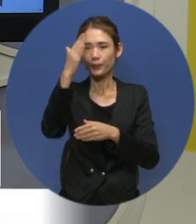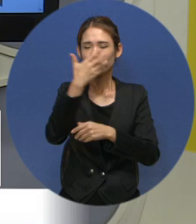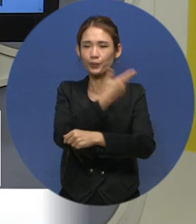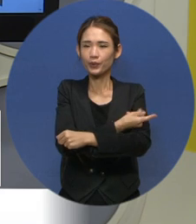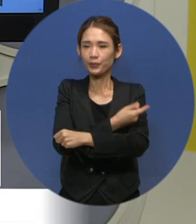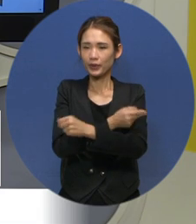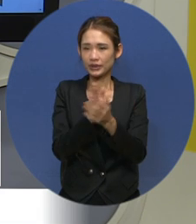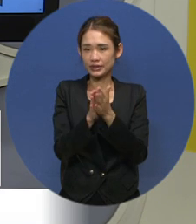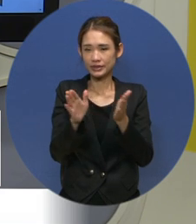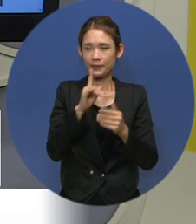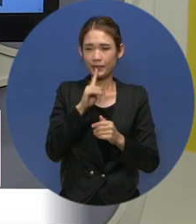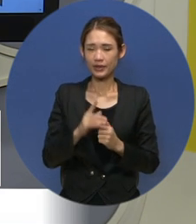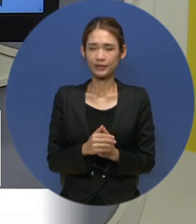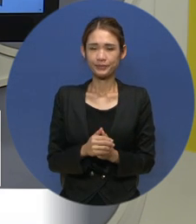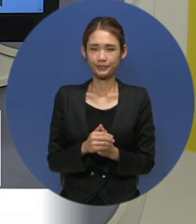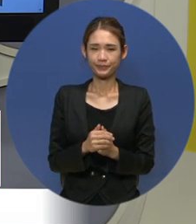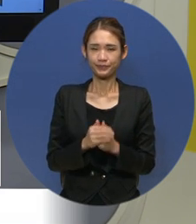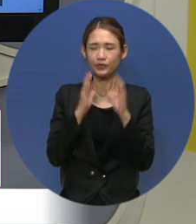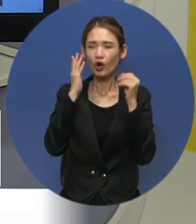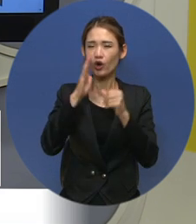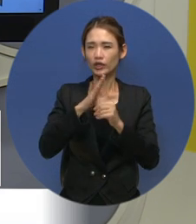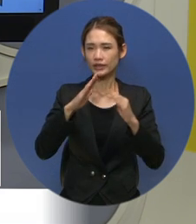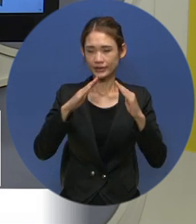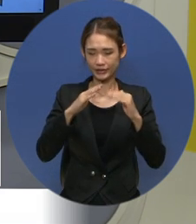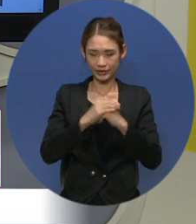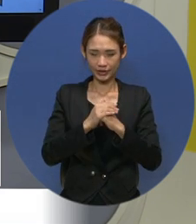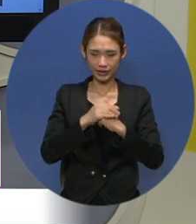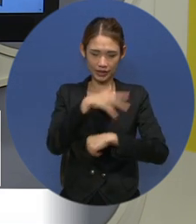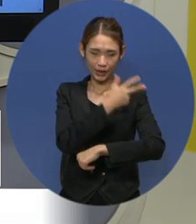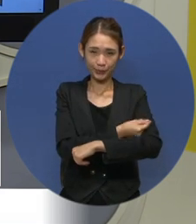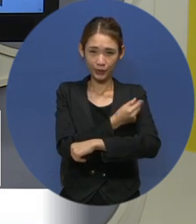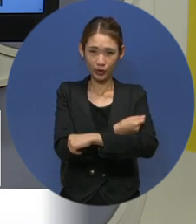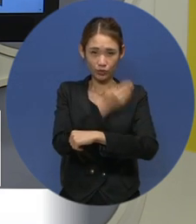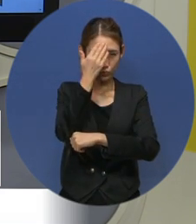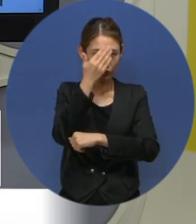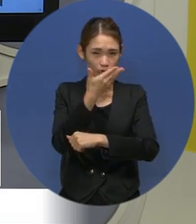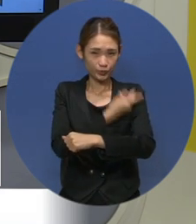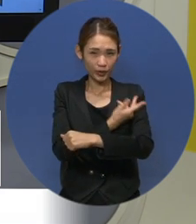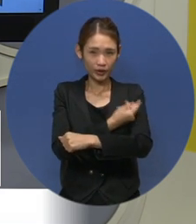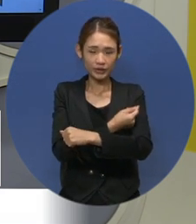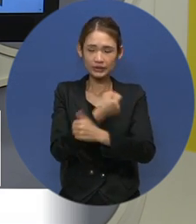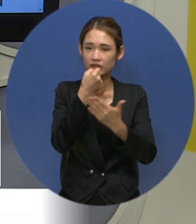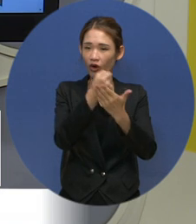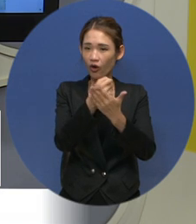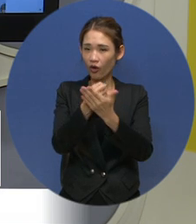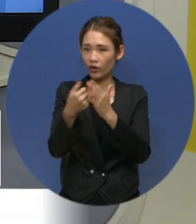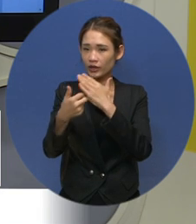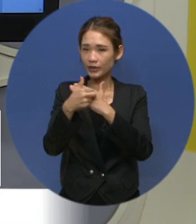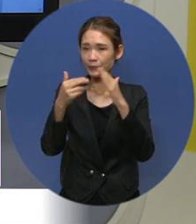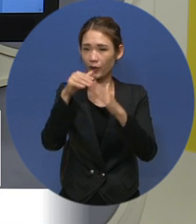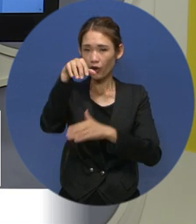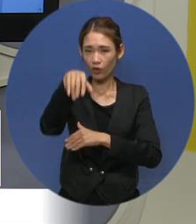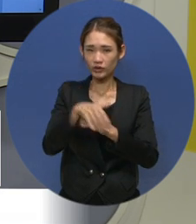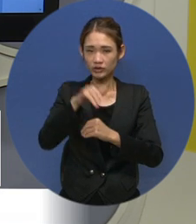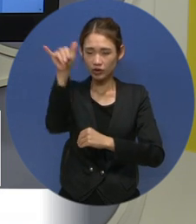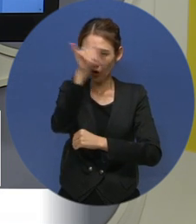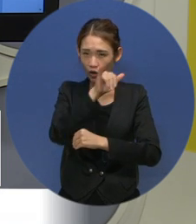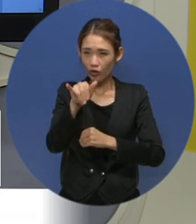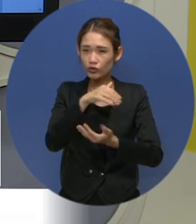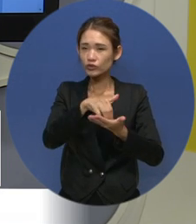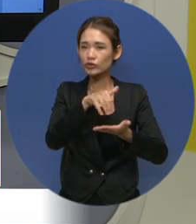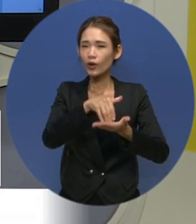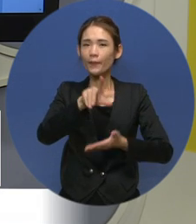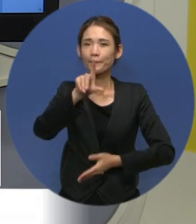계획입니다 어린이 인플루엔자 무료 예방접종 을 제공하는 지정 의료기관 은 전국적으로 약